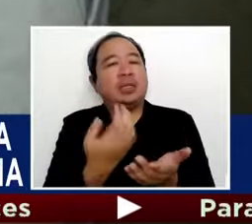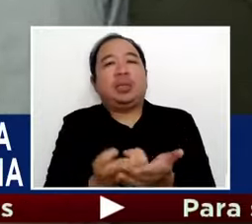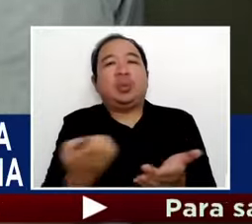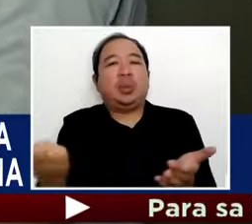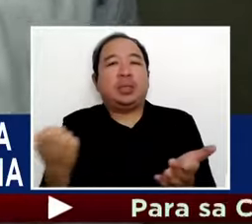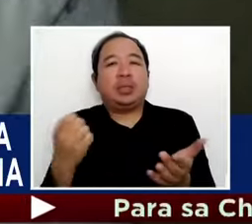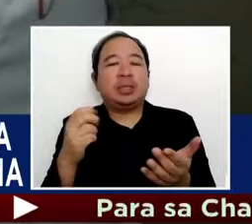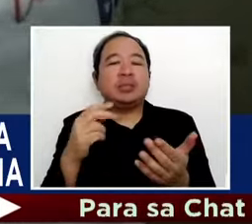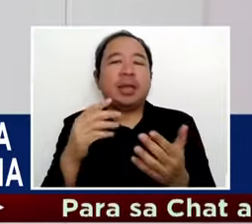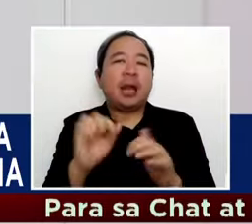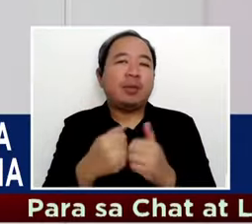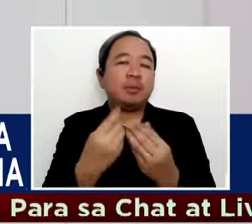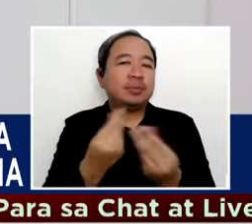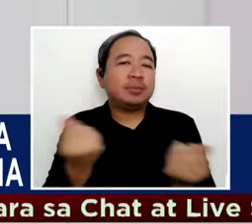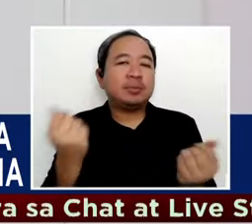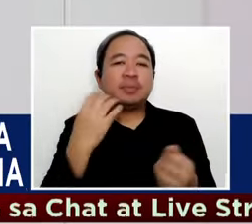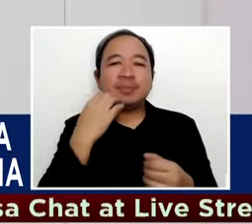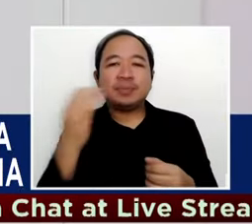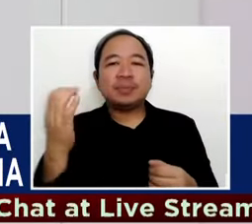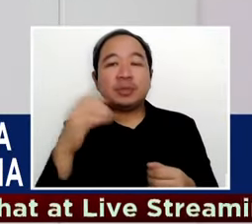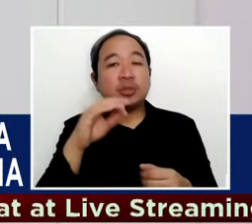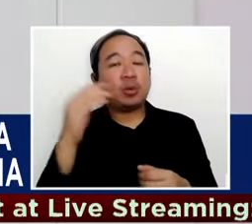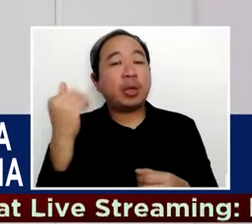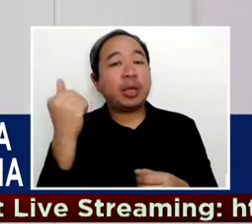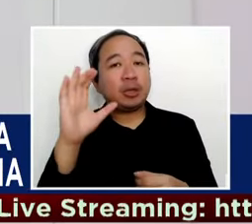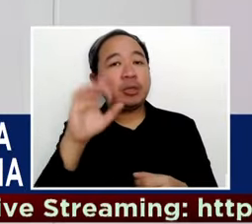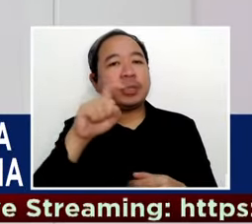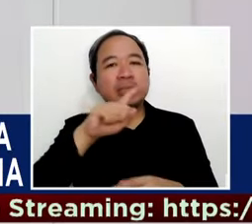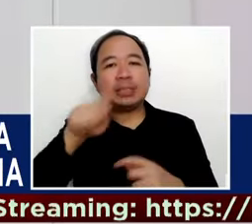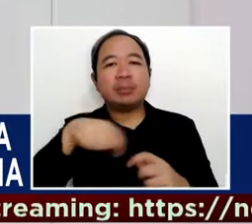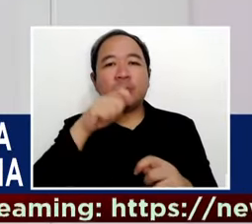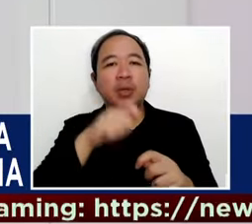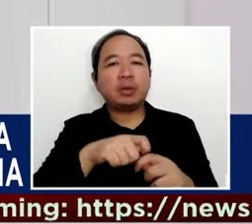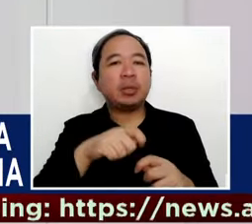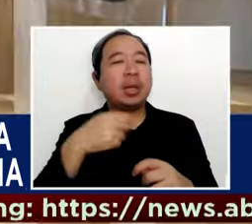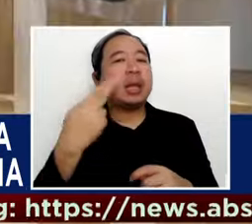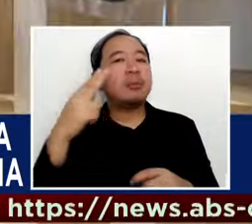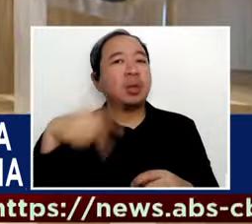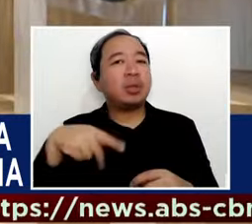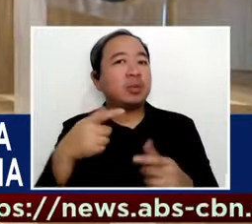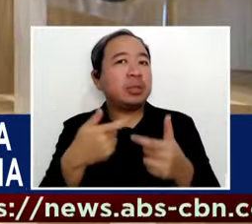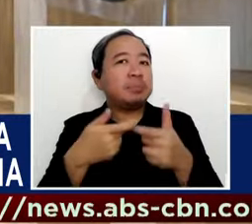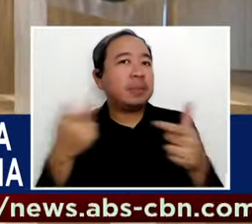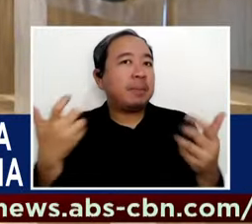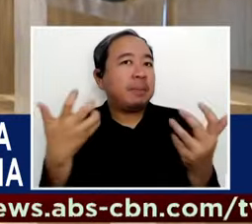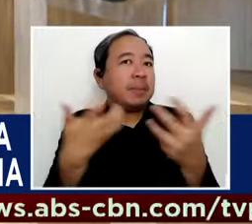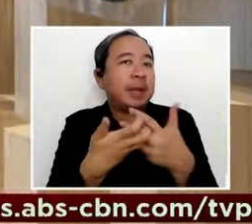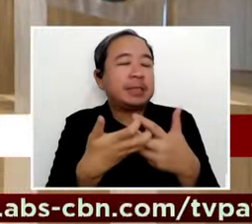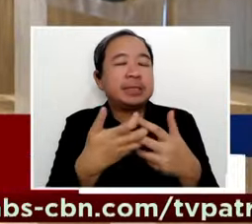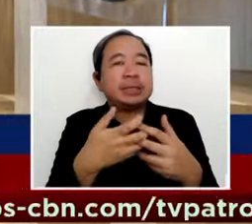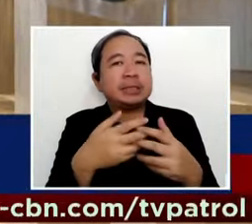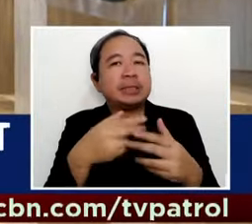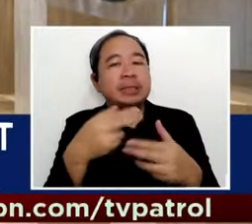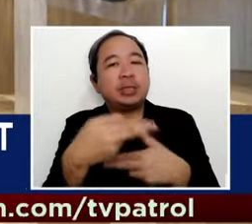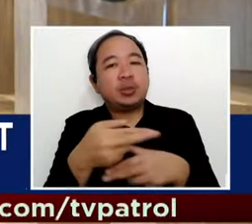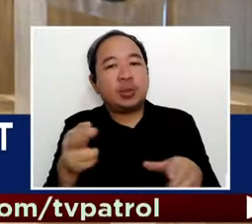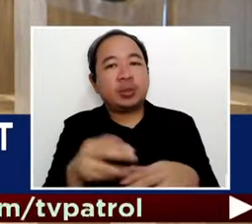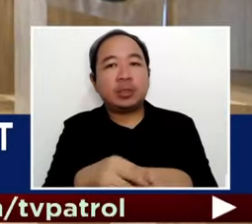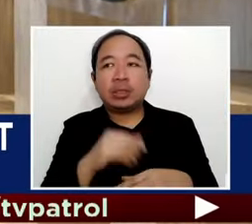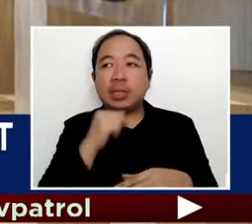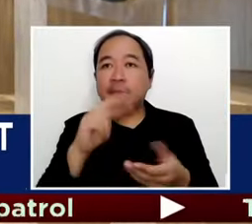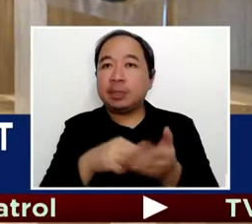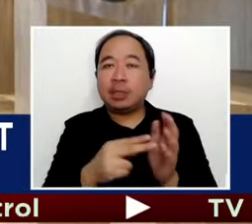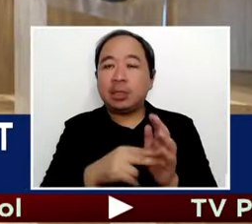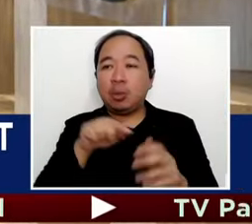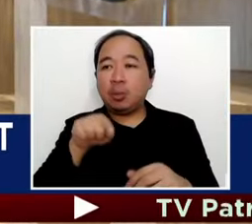aircon halimbawa, importanteng akma ang horsepower sa laki ng kwarto. Hindi porket 0.5